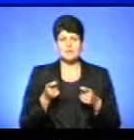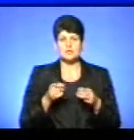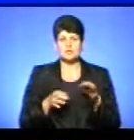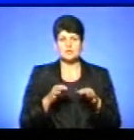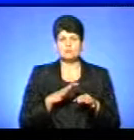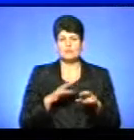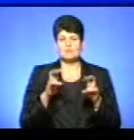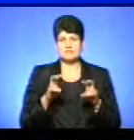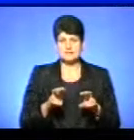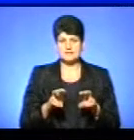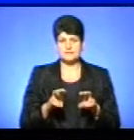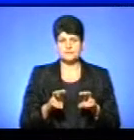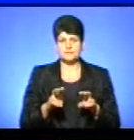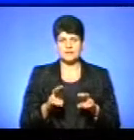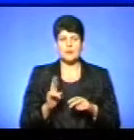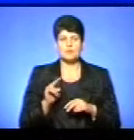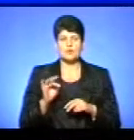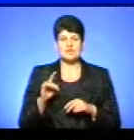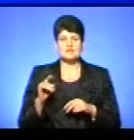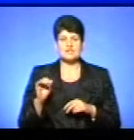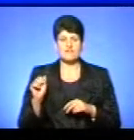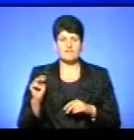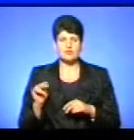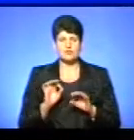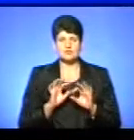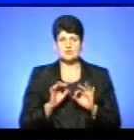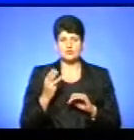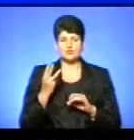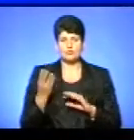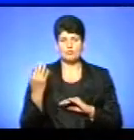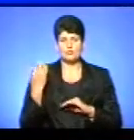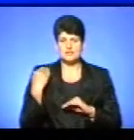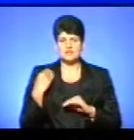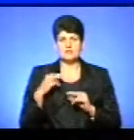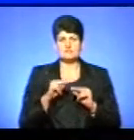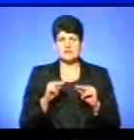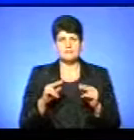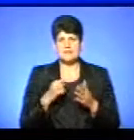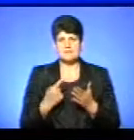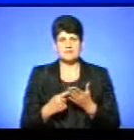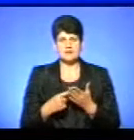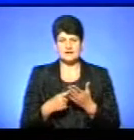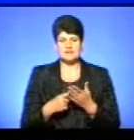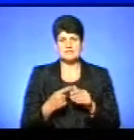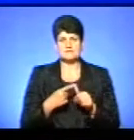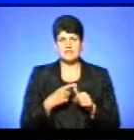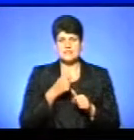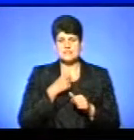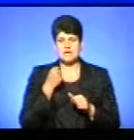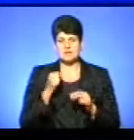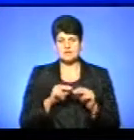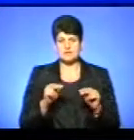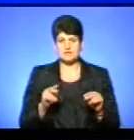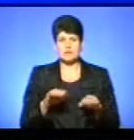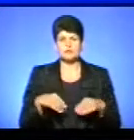відбулось засідання. Позивачка Ірина Ленько розповідає, що 3 колишнім вчителям не підтвердили звання старшого вчителя. Через це